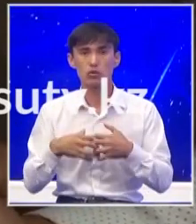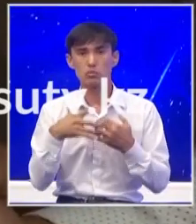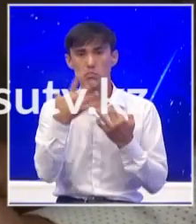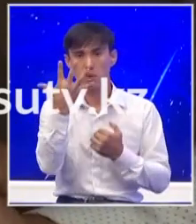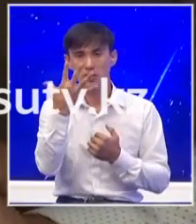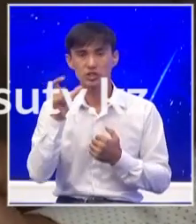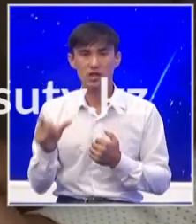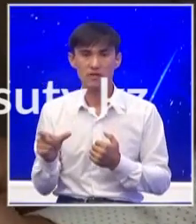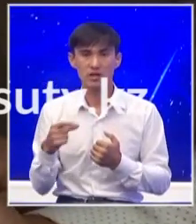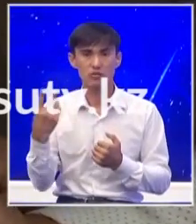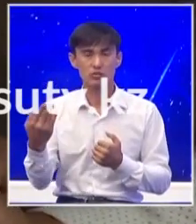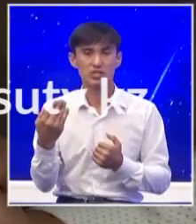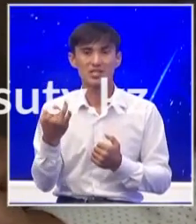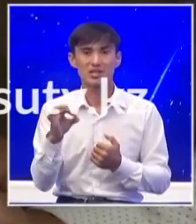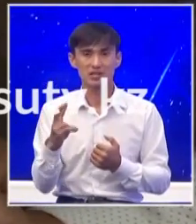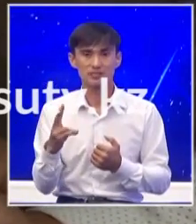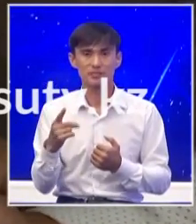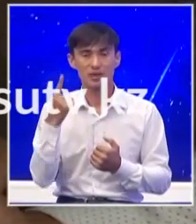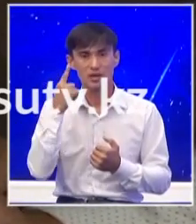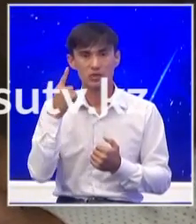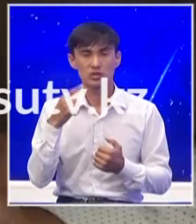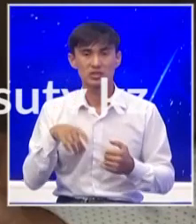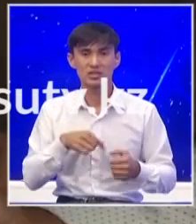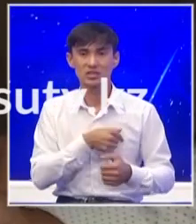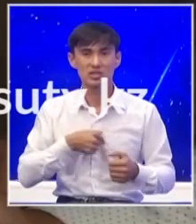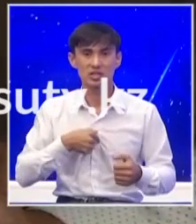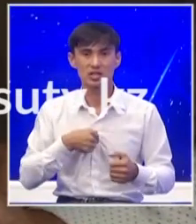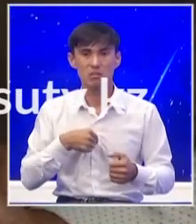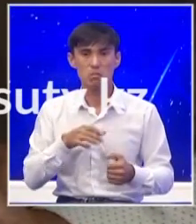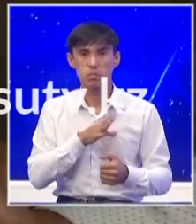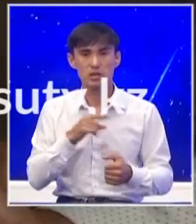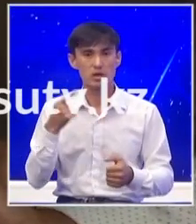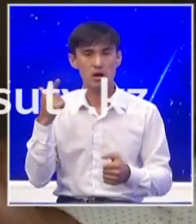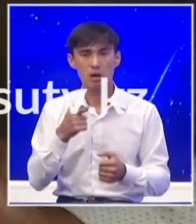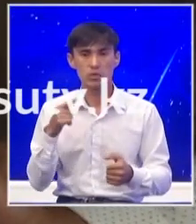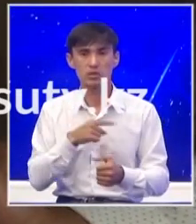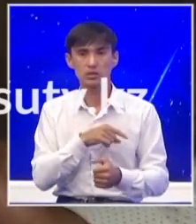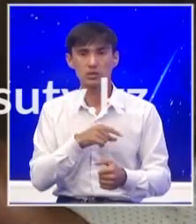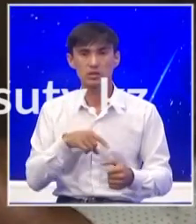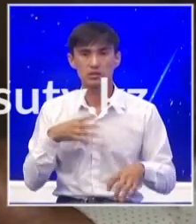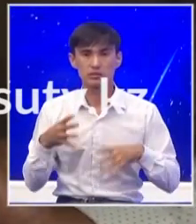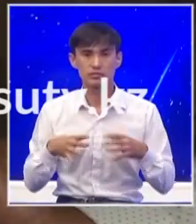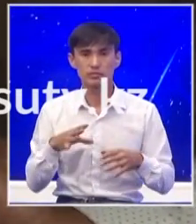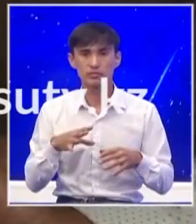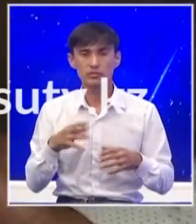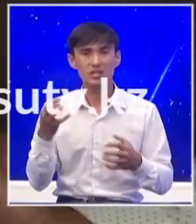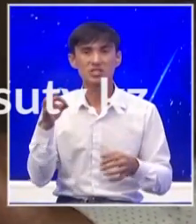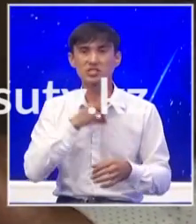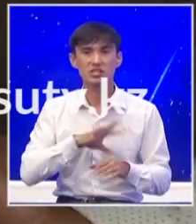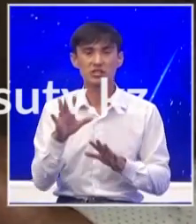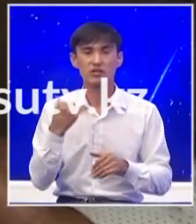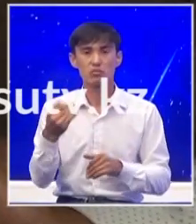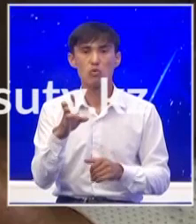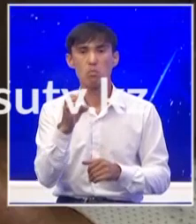5 человек, в том числе Игорь. И тоже тренера тактически очень грамотно разыграли все там, хоть не засчитывали ему там,